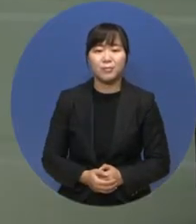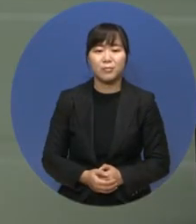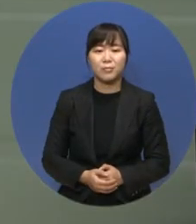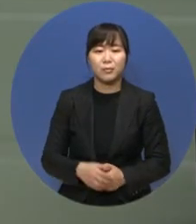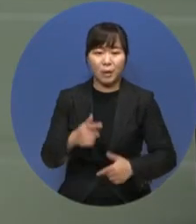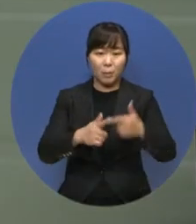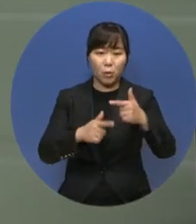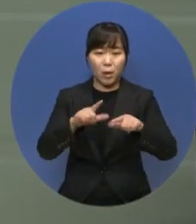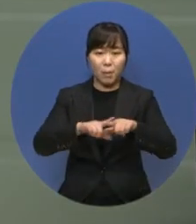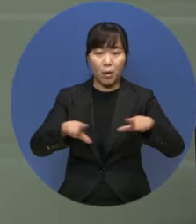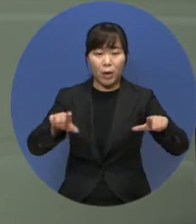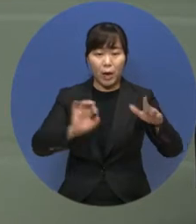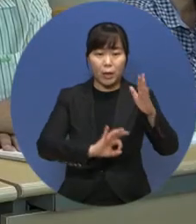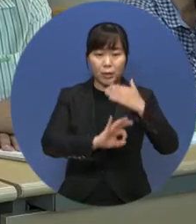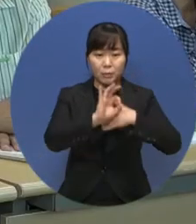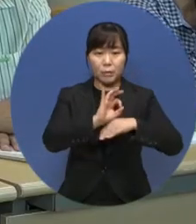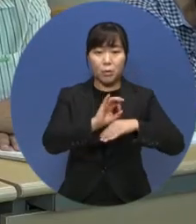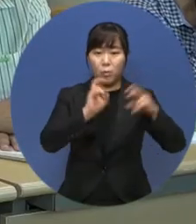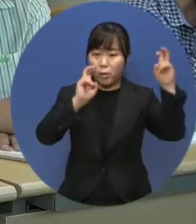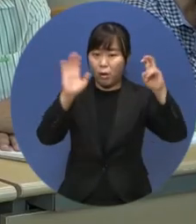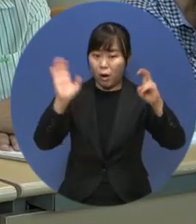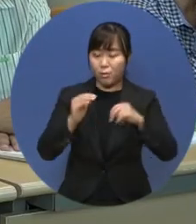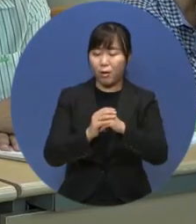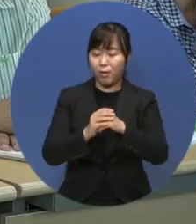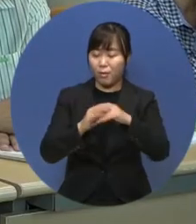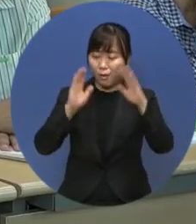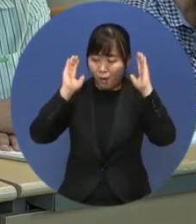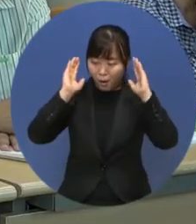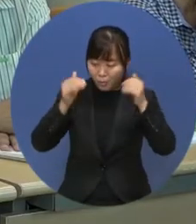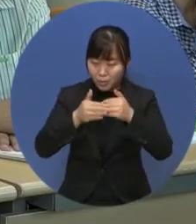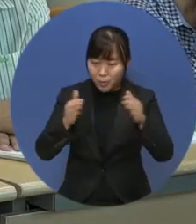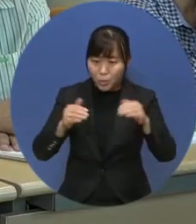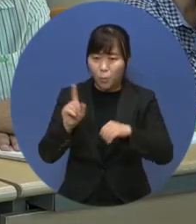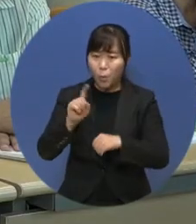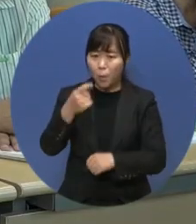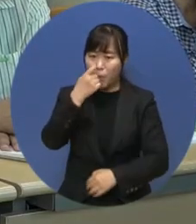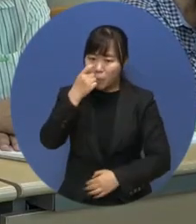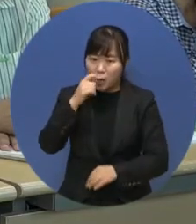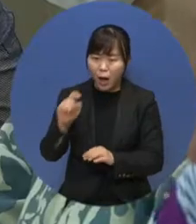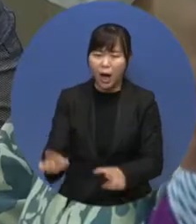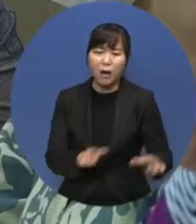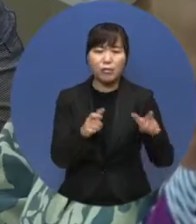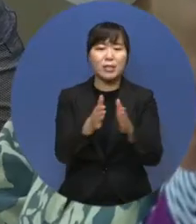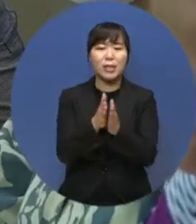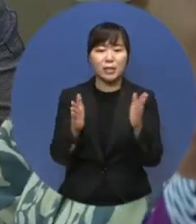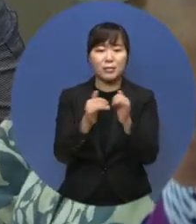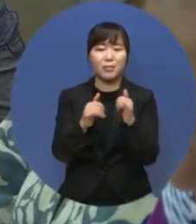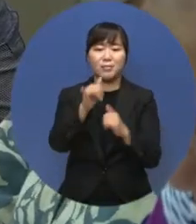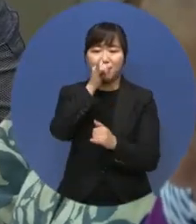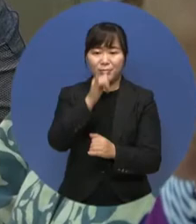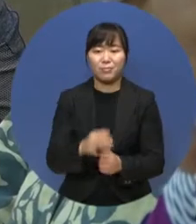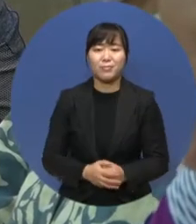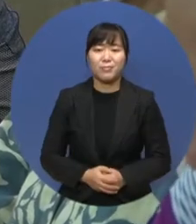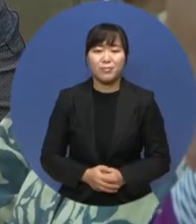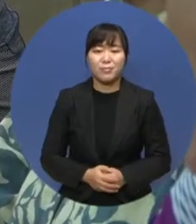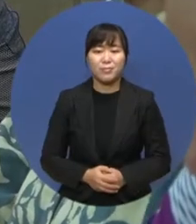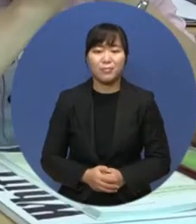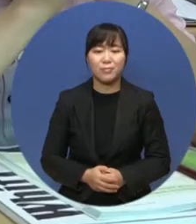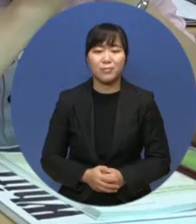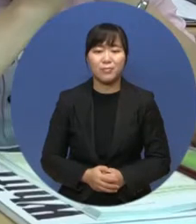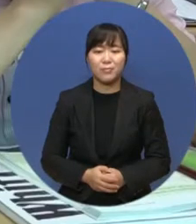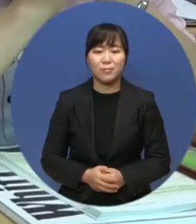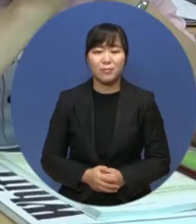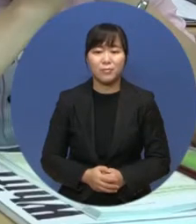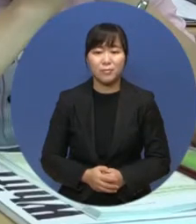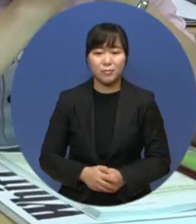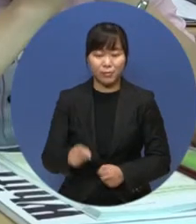목요일 평일 아침, 직장이 아닌 강의실에서 수업을 들으며 하루를 시작하는 사람들이 있습니다.